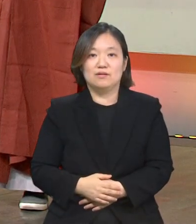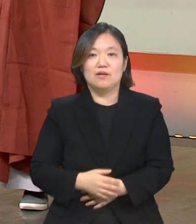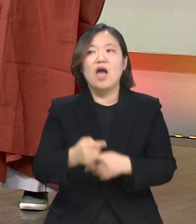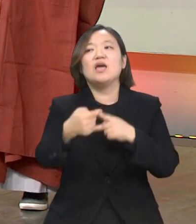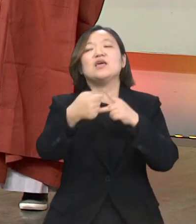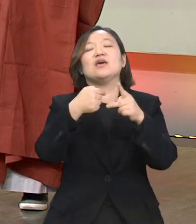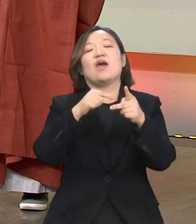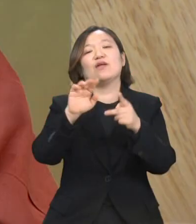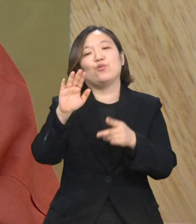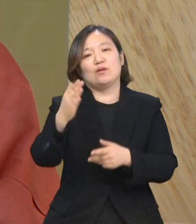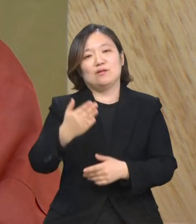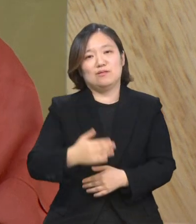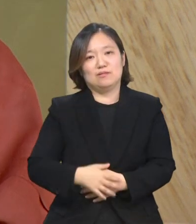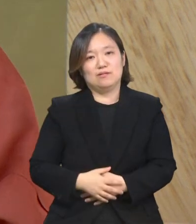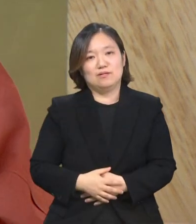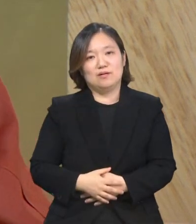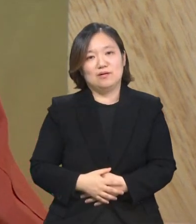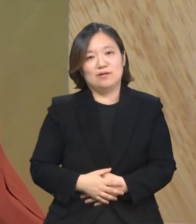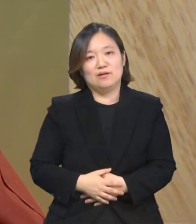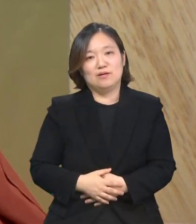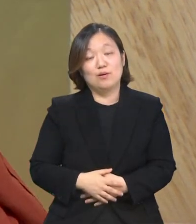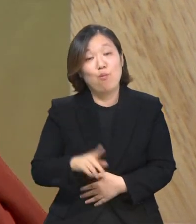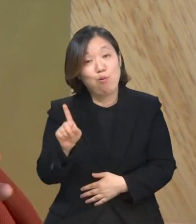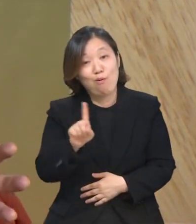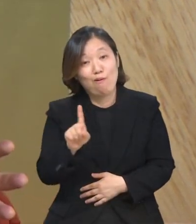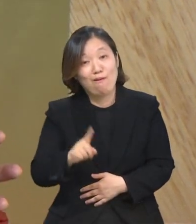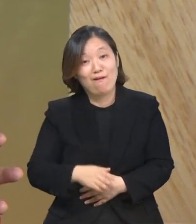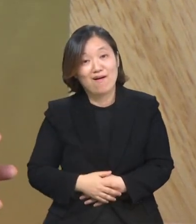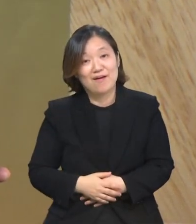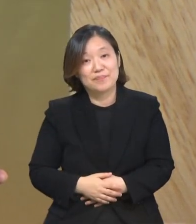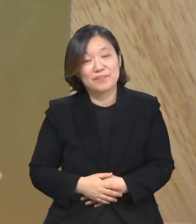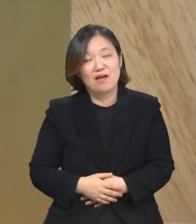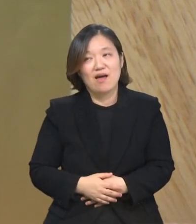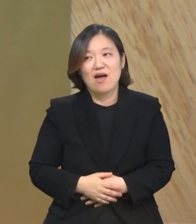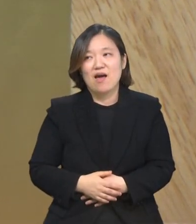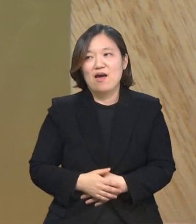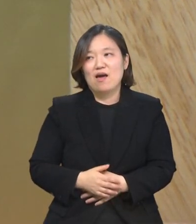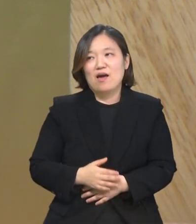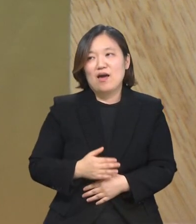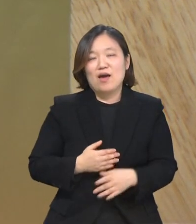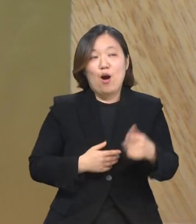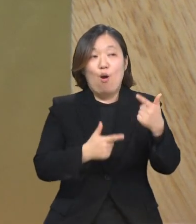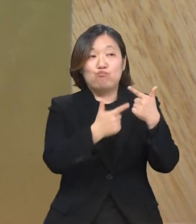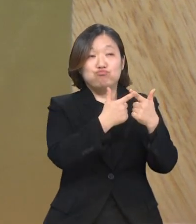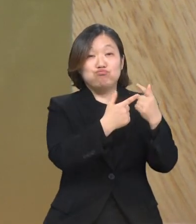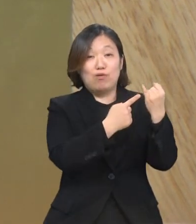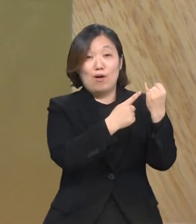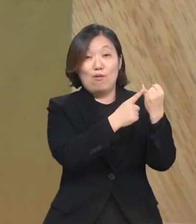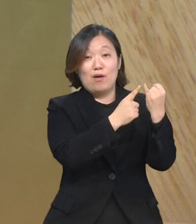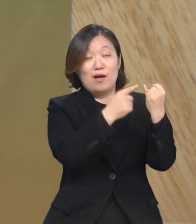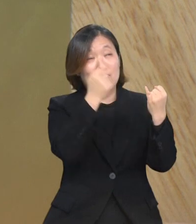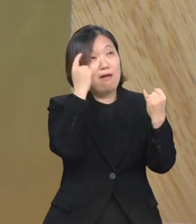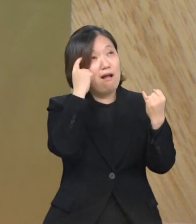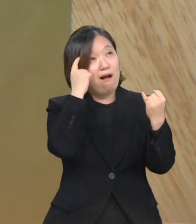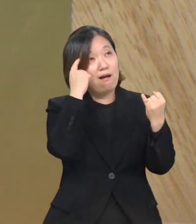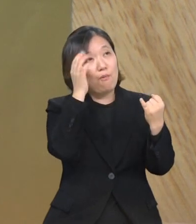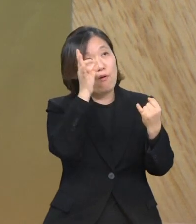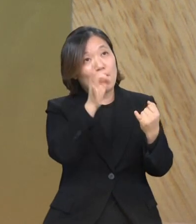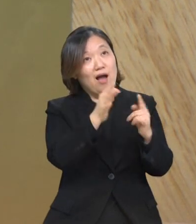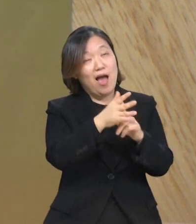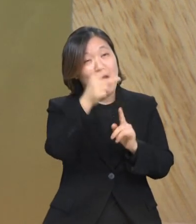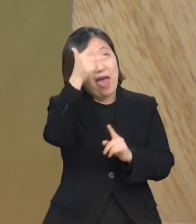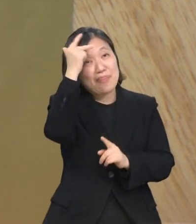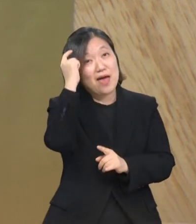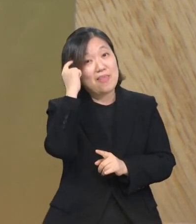그래서이 노보살님이 하시는 말씀이 불현도 옛날 옛날 생각을 떠올려 보니까